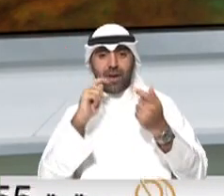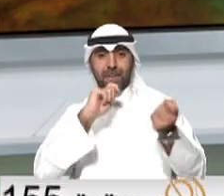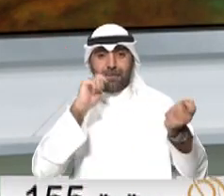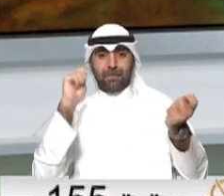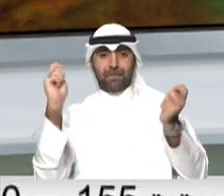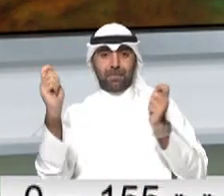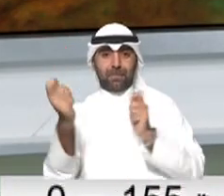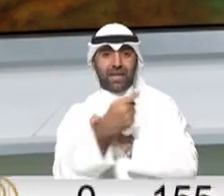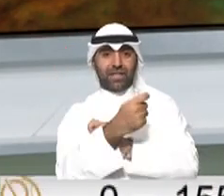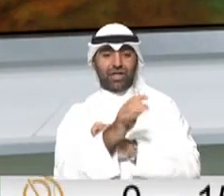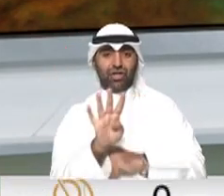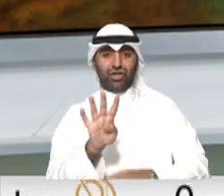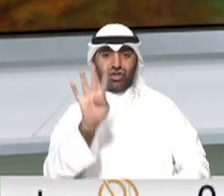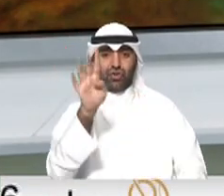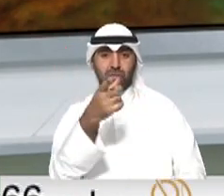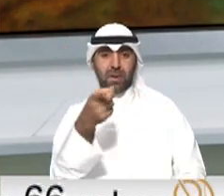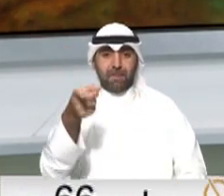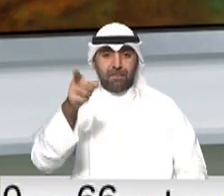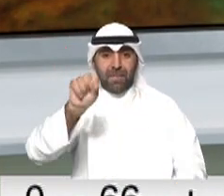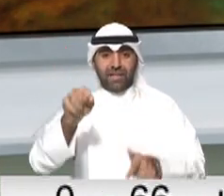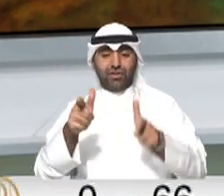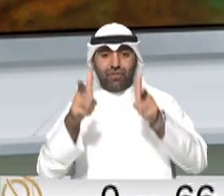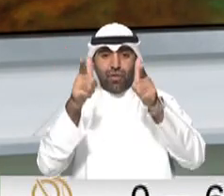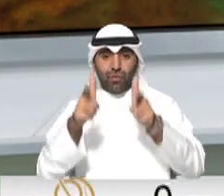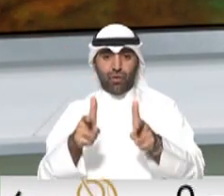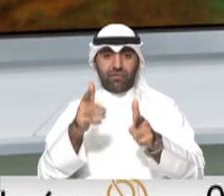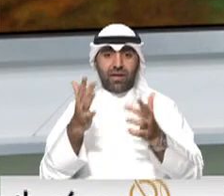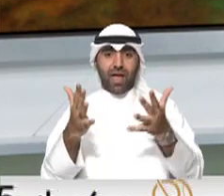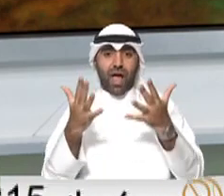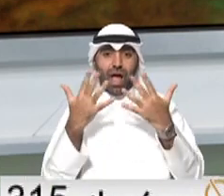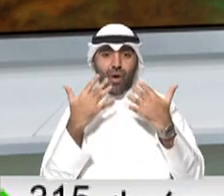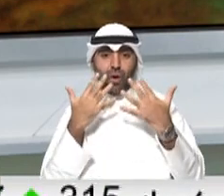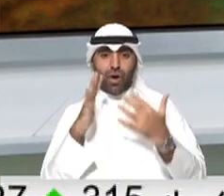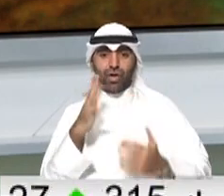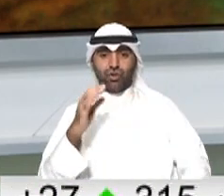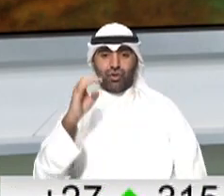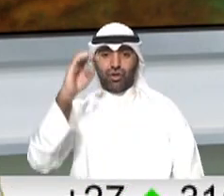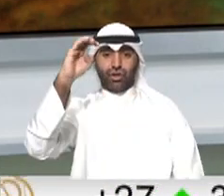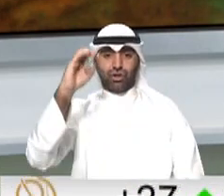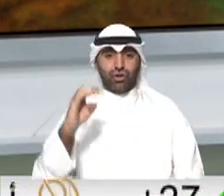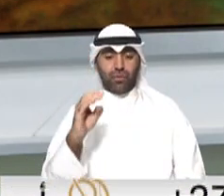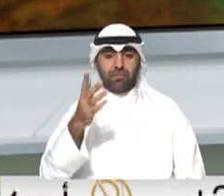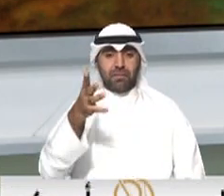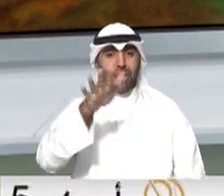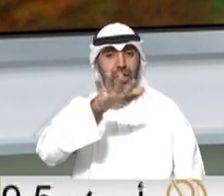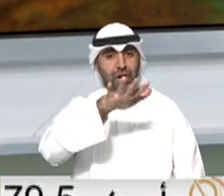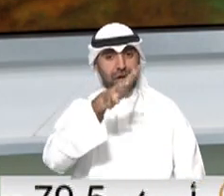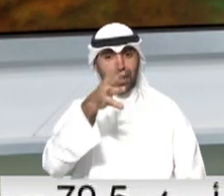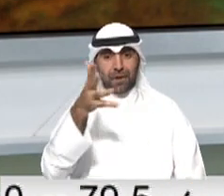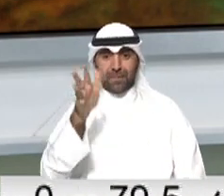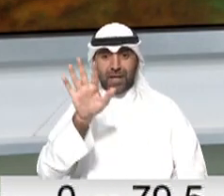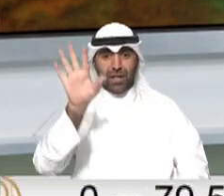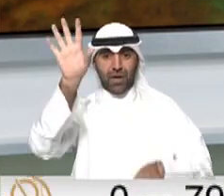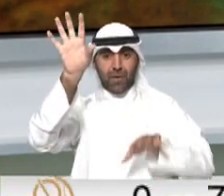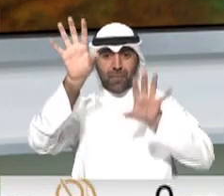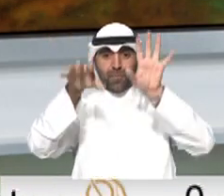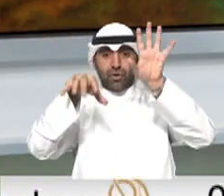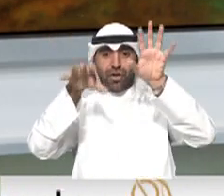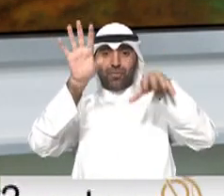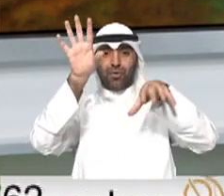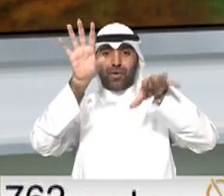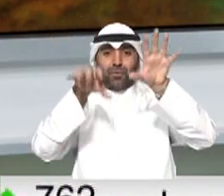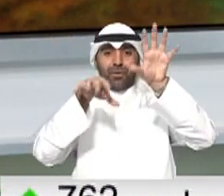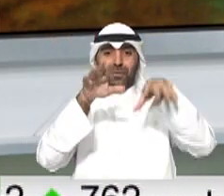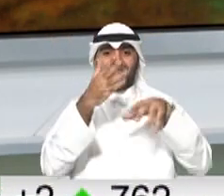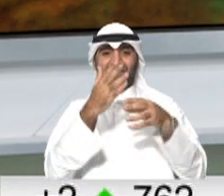الرياح الجنوبية الشرقية معتدلة السرعة بشكل عام، وتزيد كميات السحب متفرقة، فرص الأمطار خفيفة